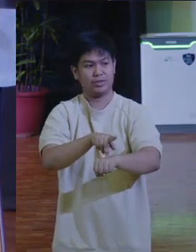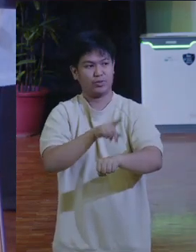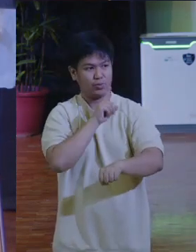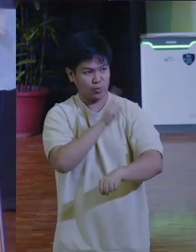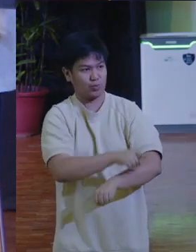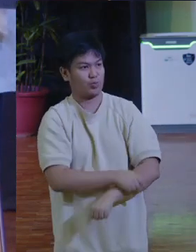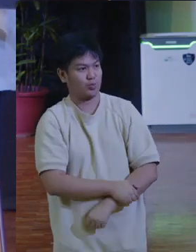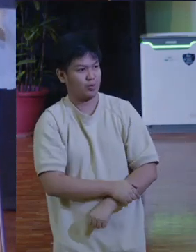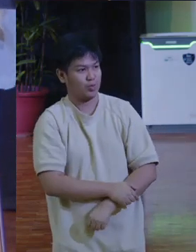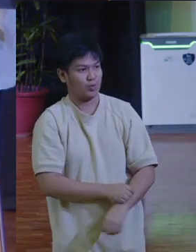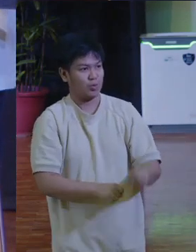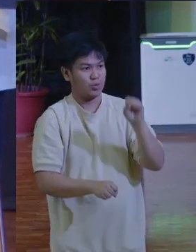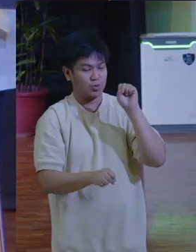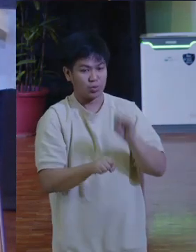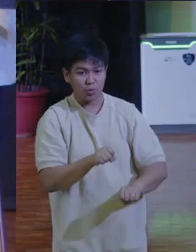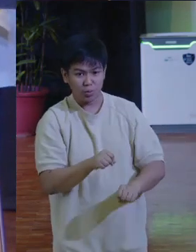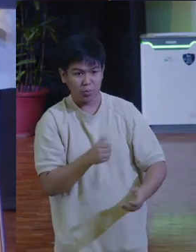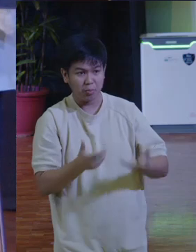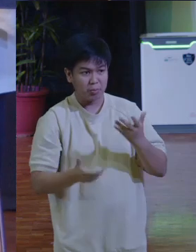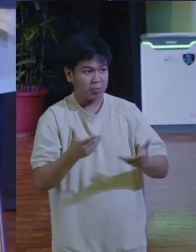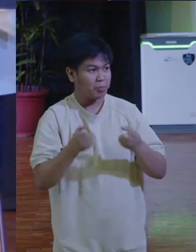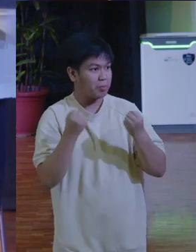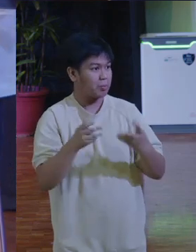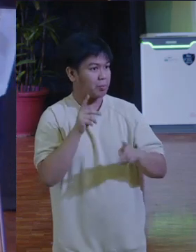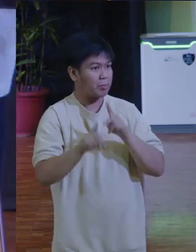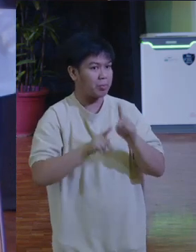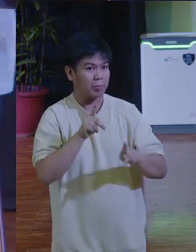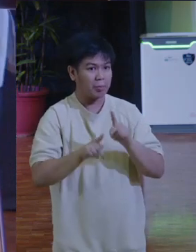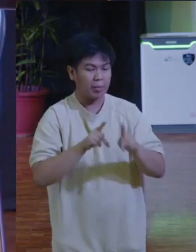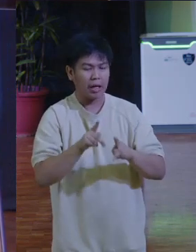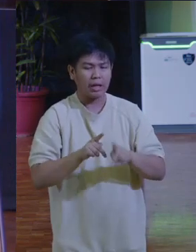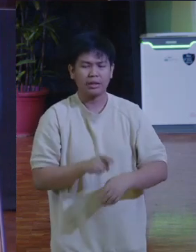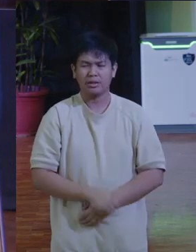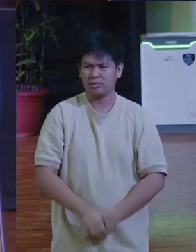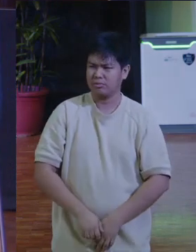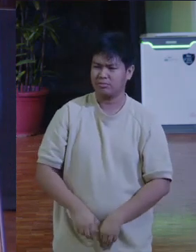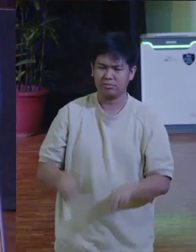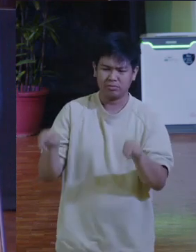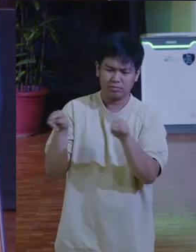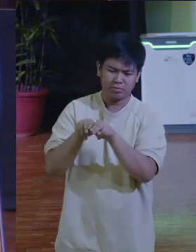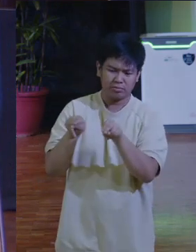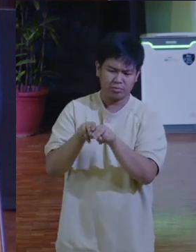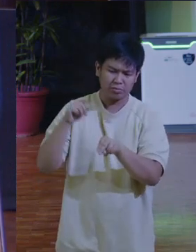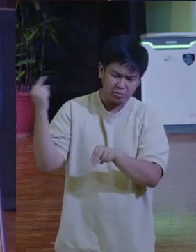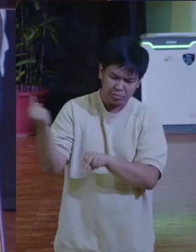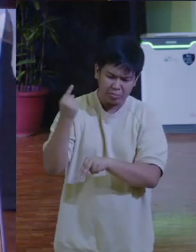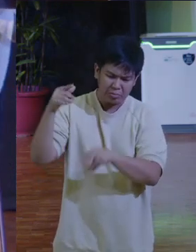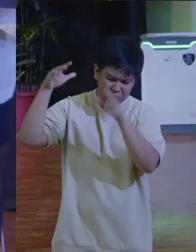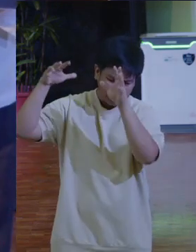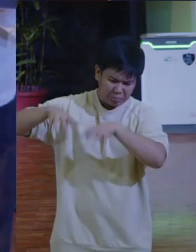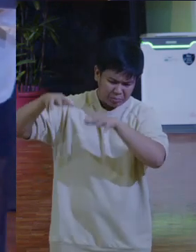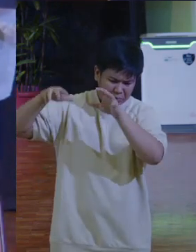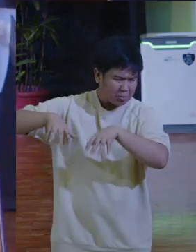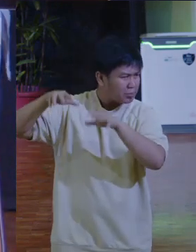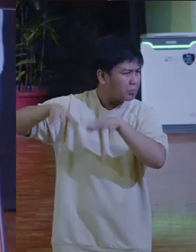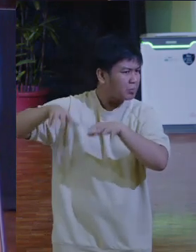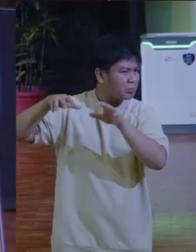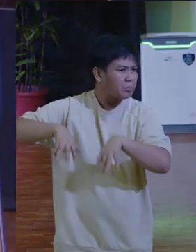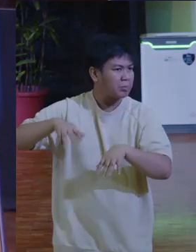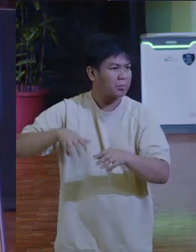Dapat siguro, nasasanay na tayo dahil tayo ay tumatanggap ng 20 hanggang